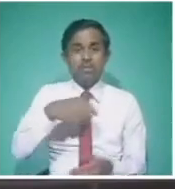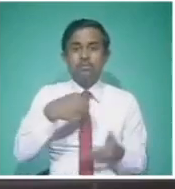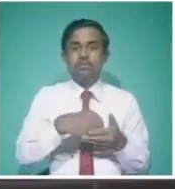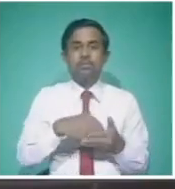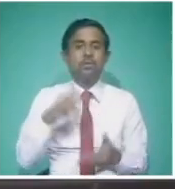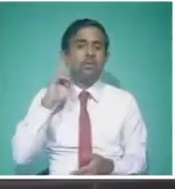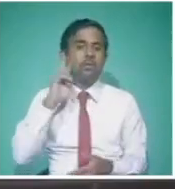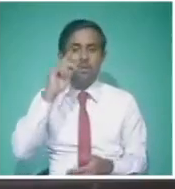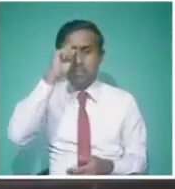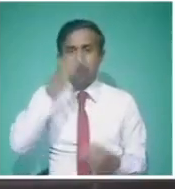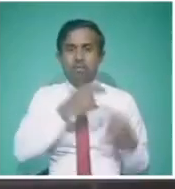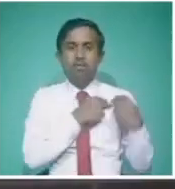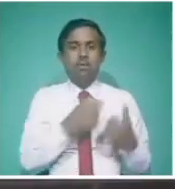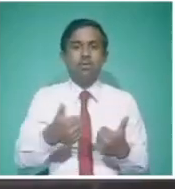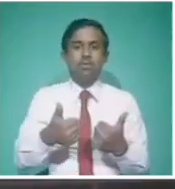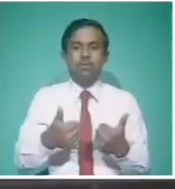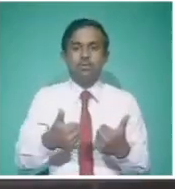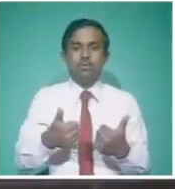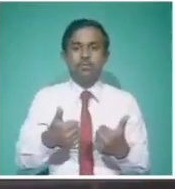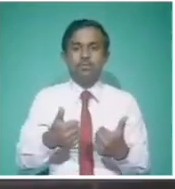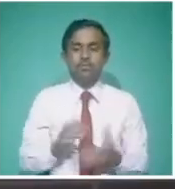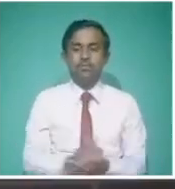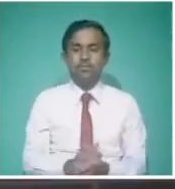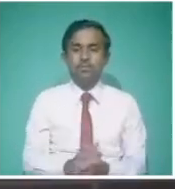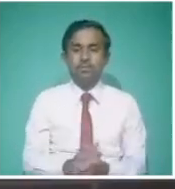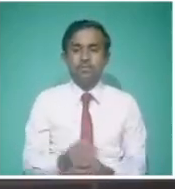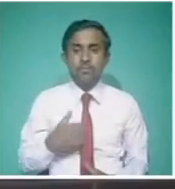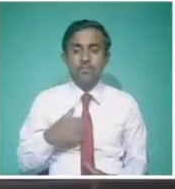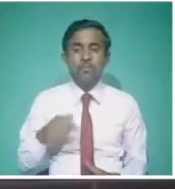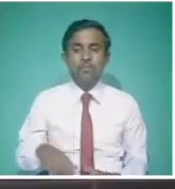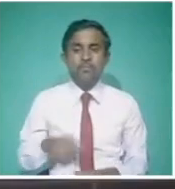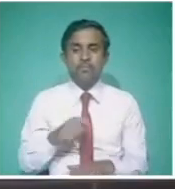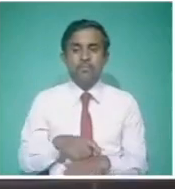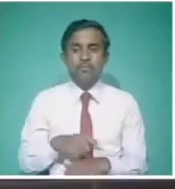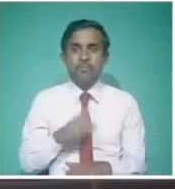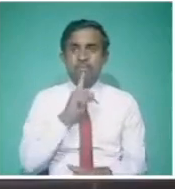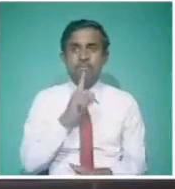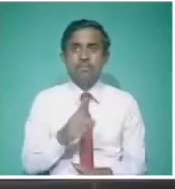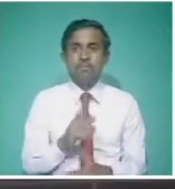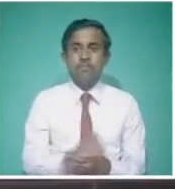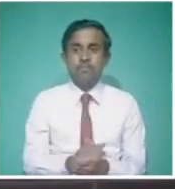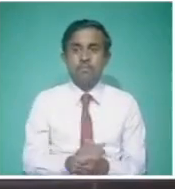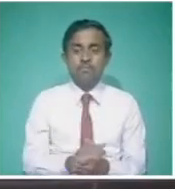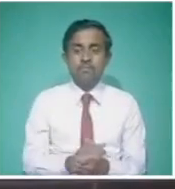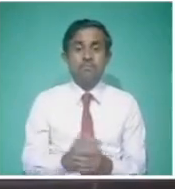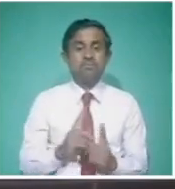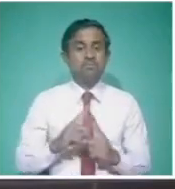රනිල් වික්‍රමසිංහ මැතිතුමා. ඒකින්ද මම මේ වෙලාවේදී අපි කියන්නේ